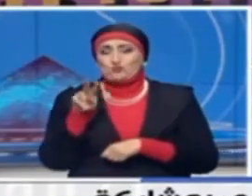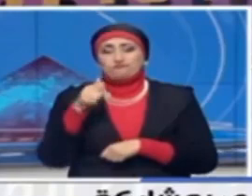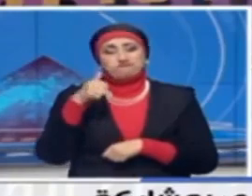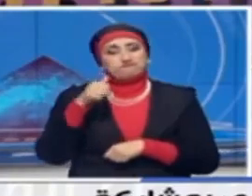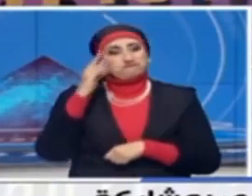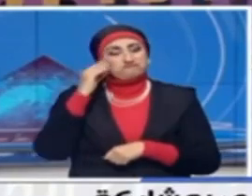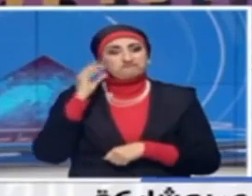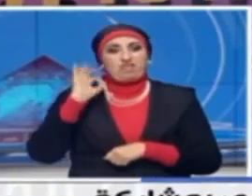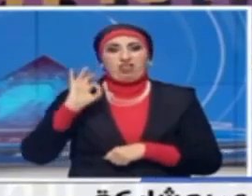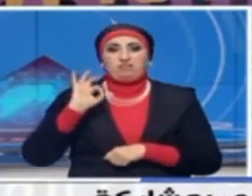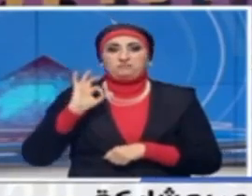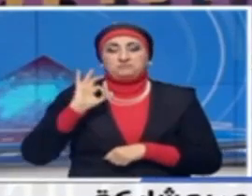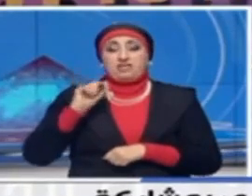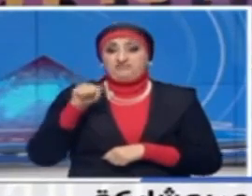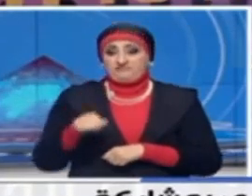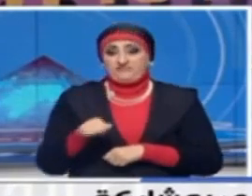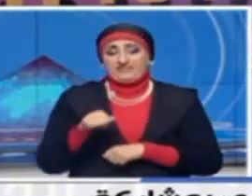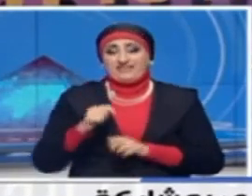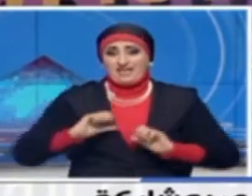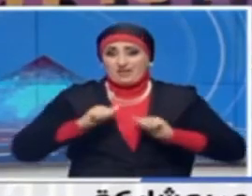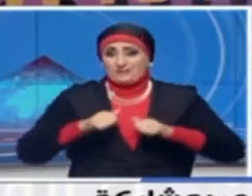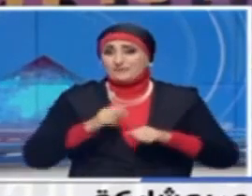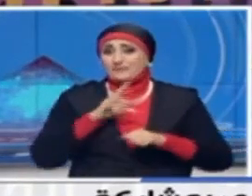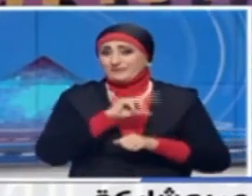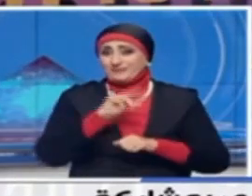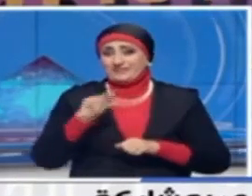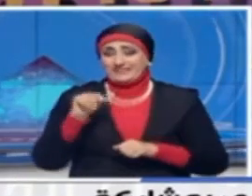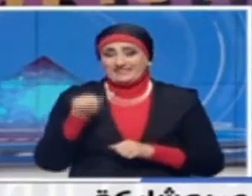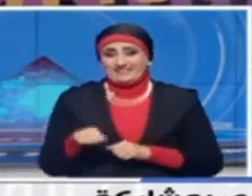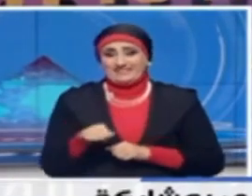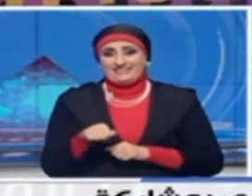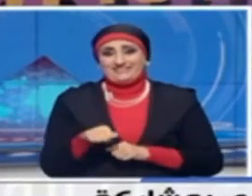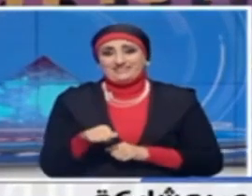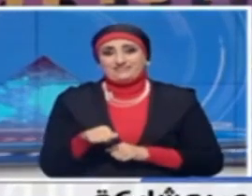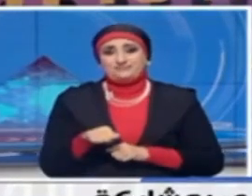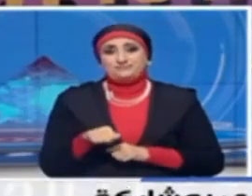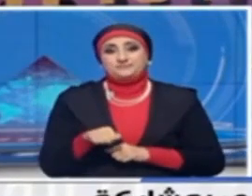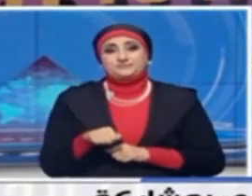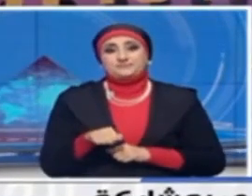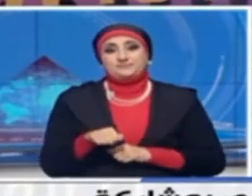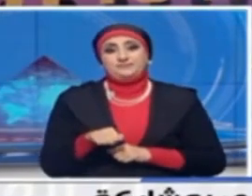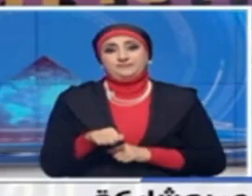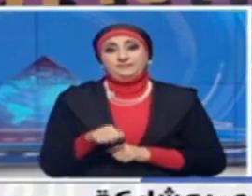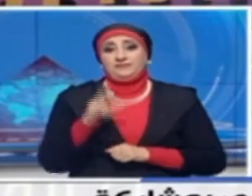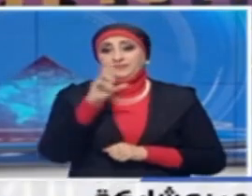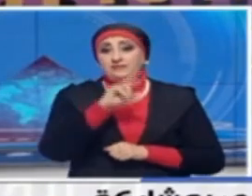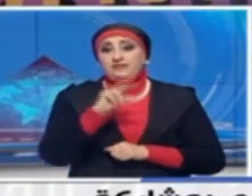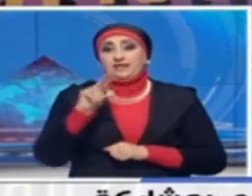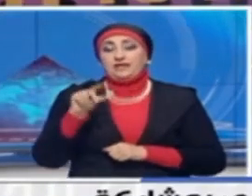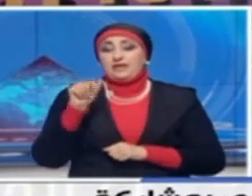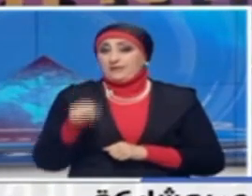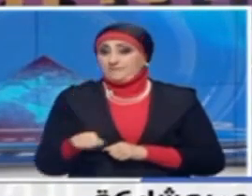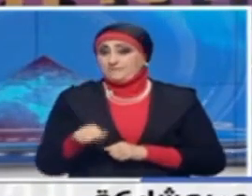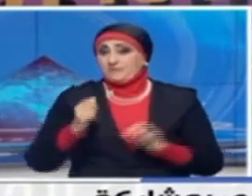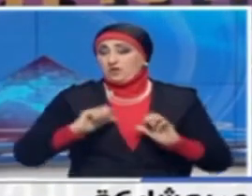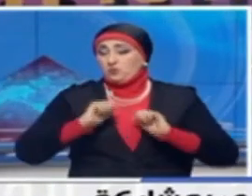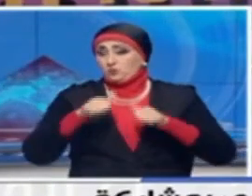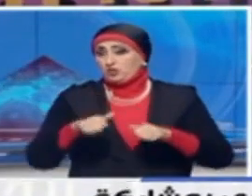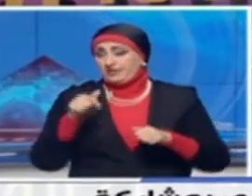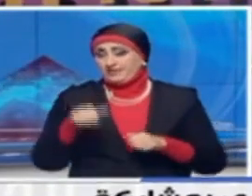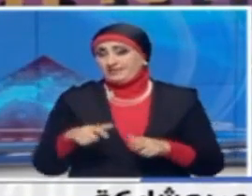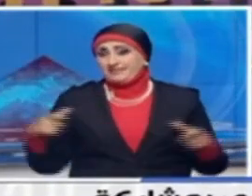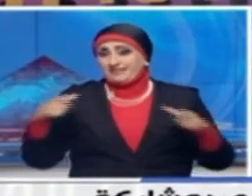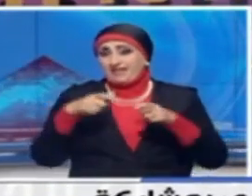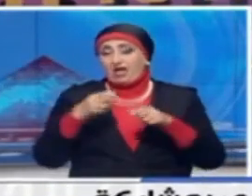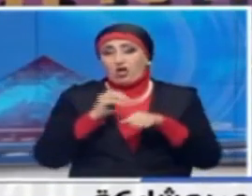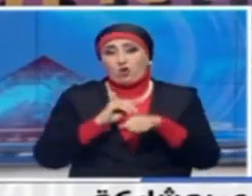المشاركة بشكل عام في هذا المنتدى. في حقيقة الأمر عمرو، هناك يعني إشادة كبيرة من المشاركين في هذا المنتدى،